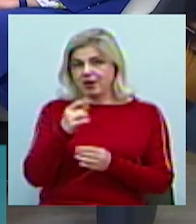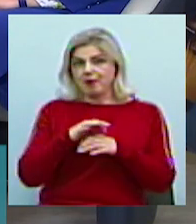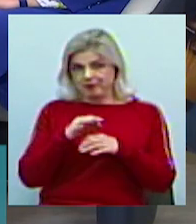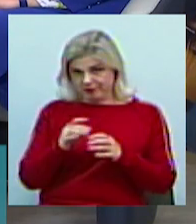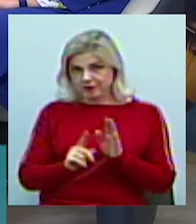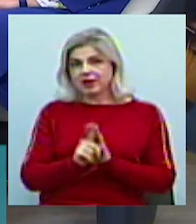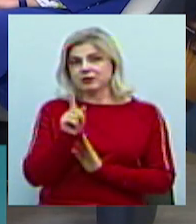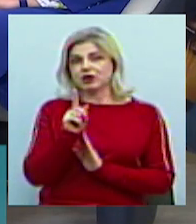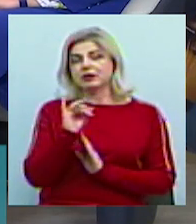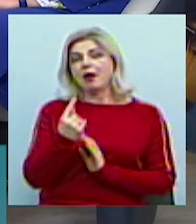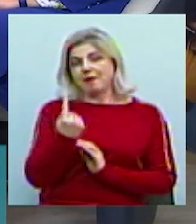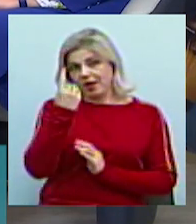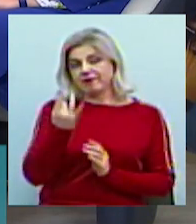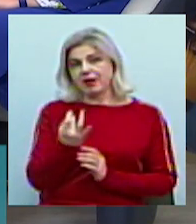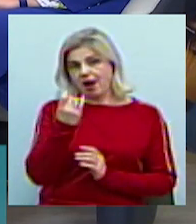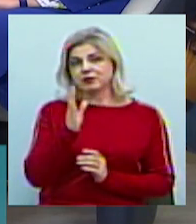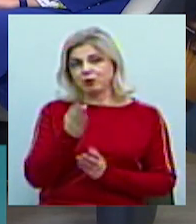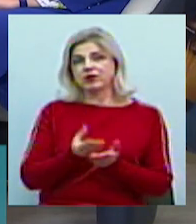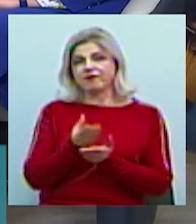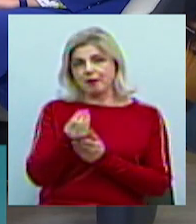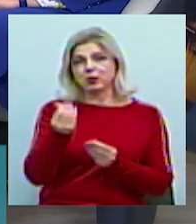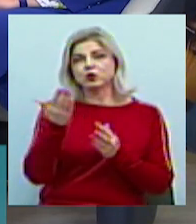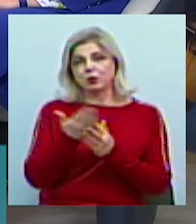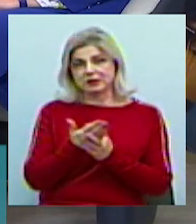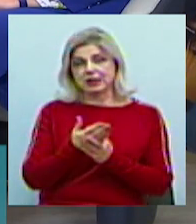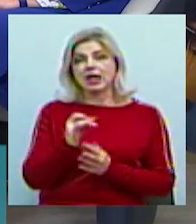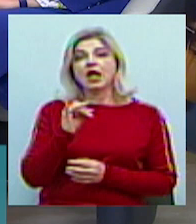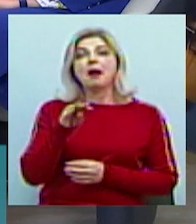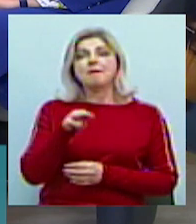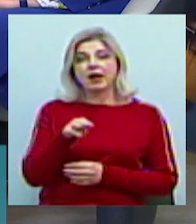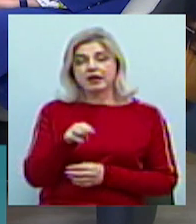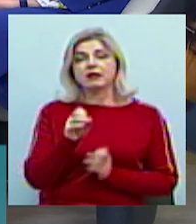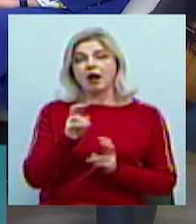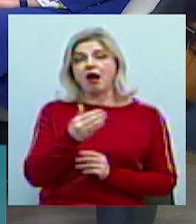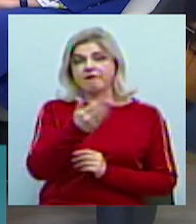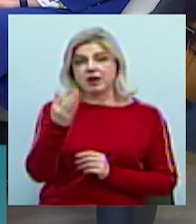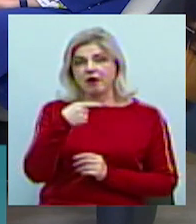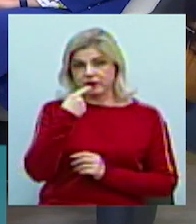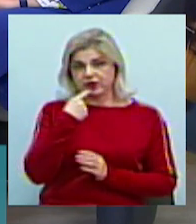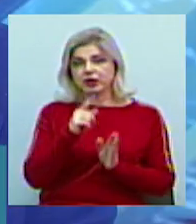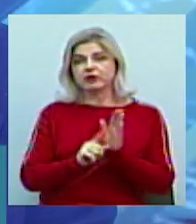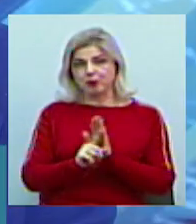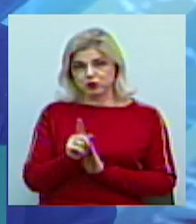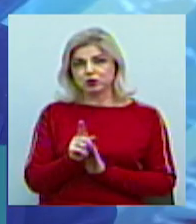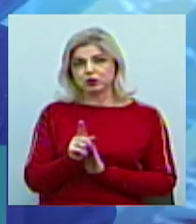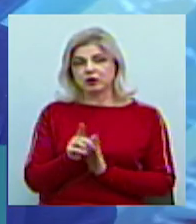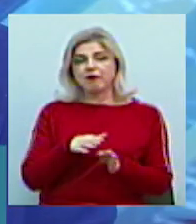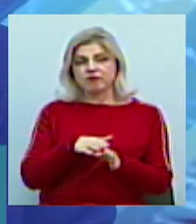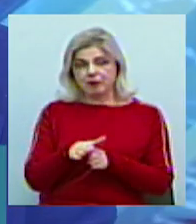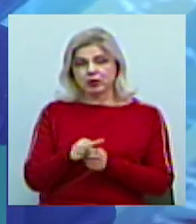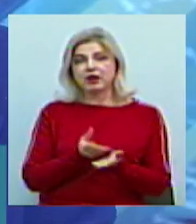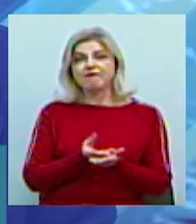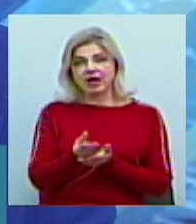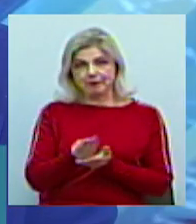ми перший раз будемо виплачувати субсидії. І в березні вже, як ви зазначили, почнуть відбуватись